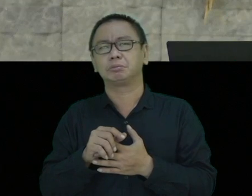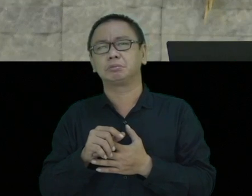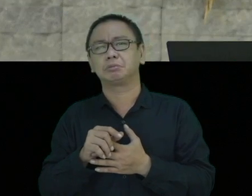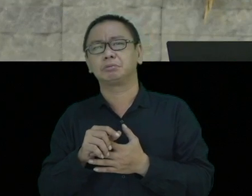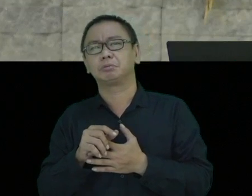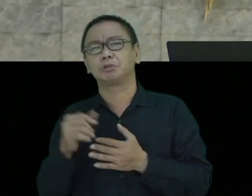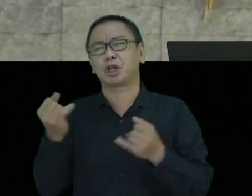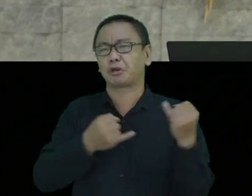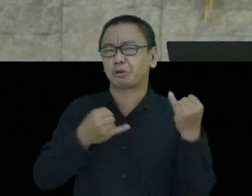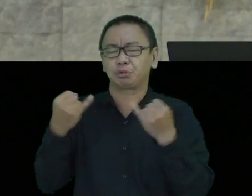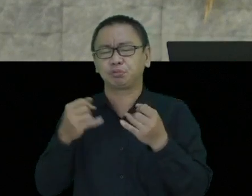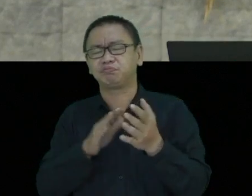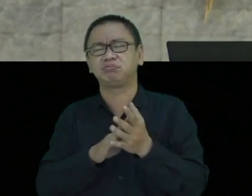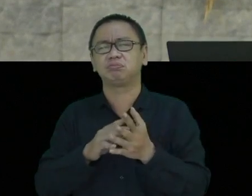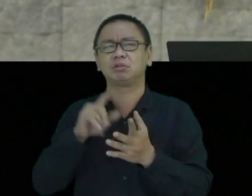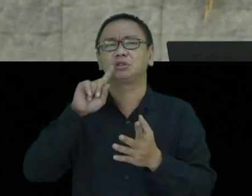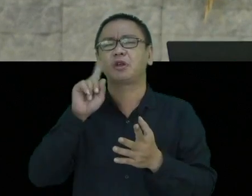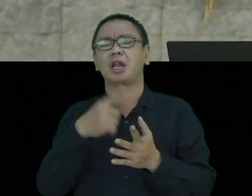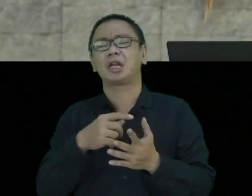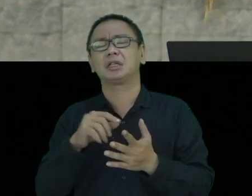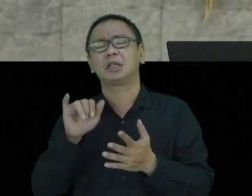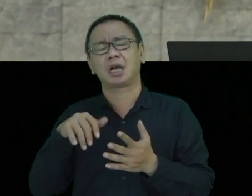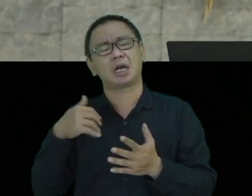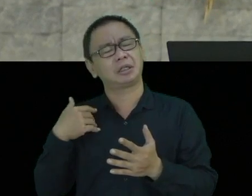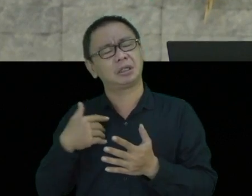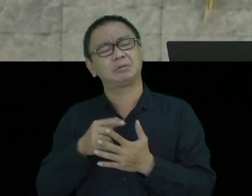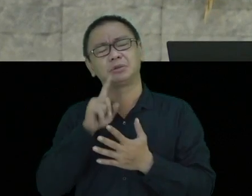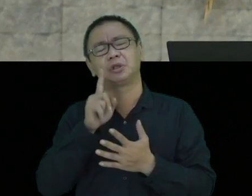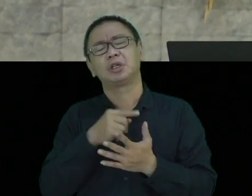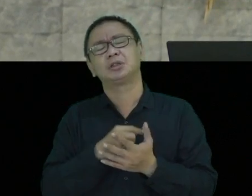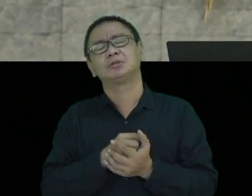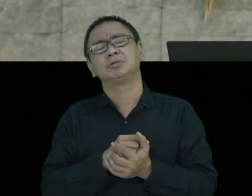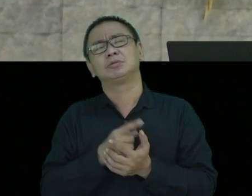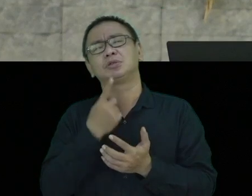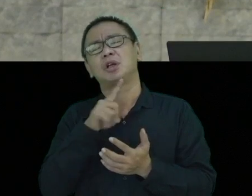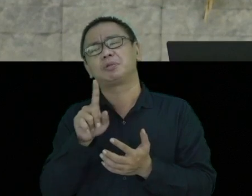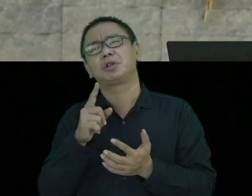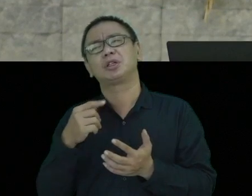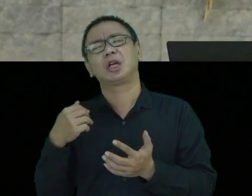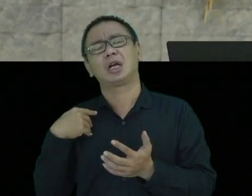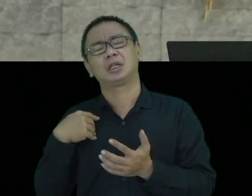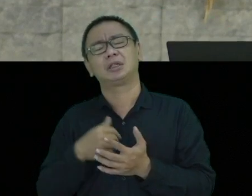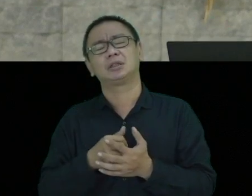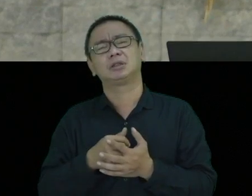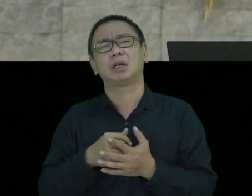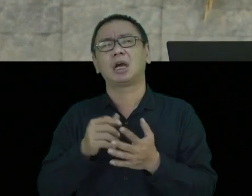kita berbicara tentang damai, saudara, ya rasanya antara ya dan